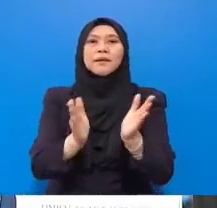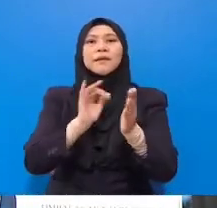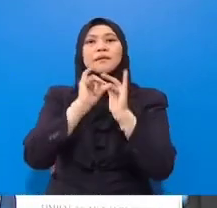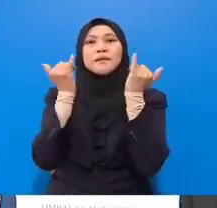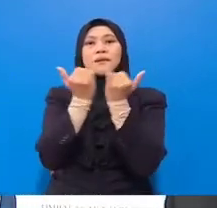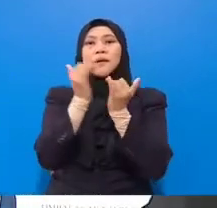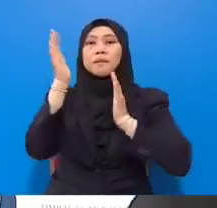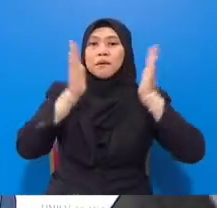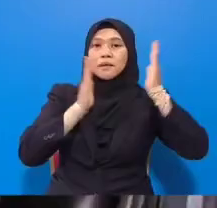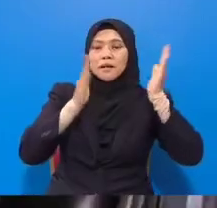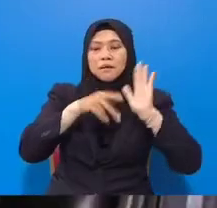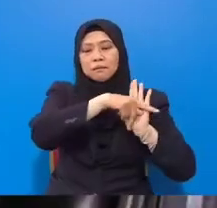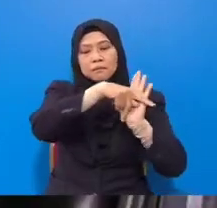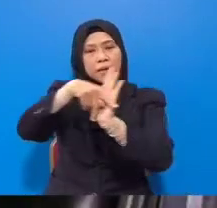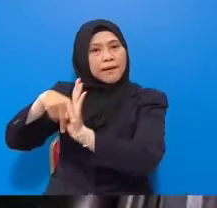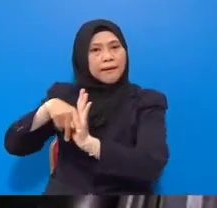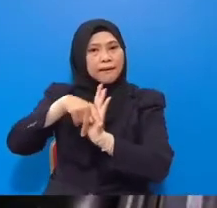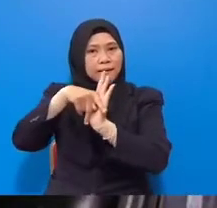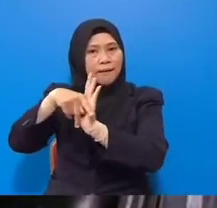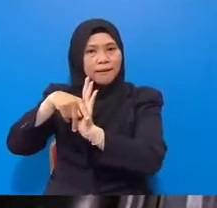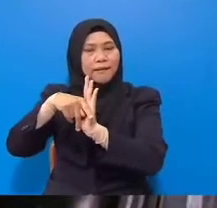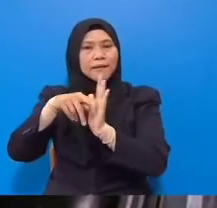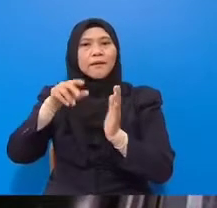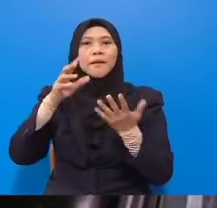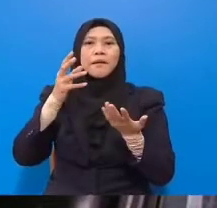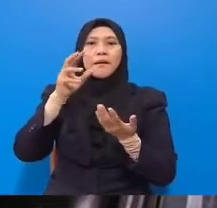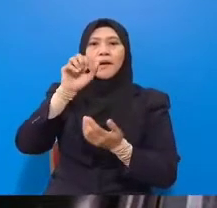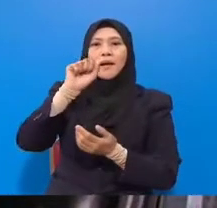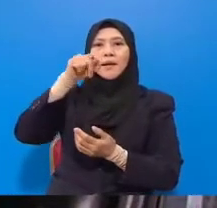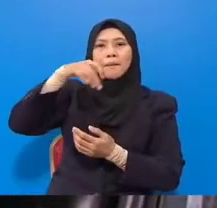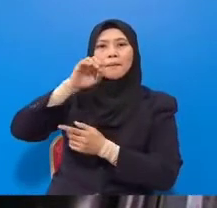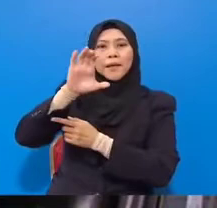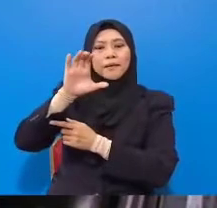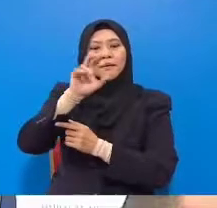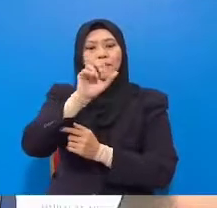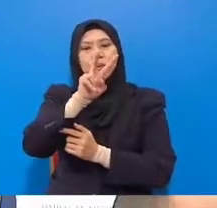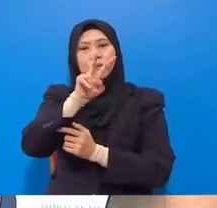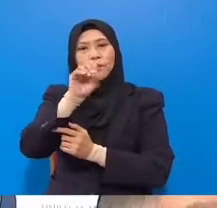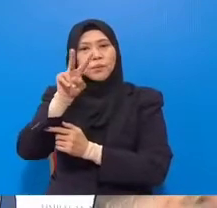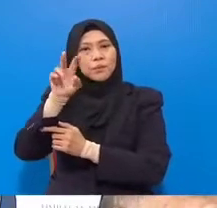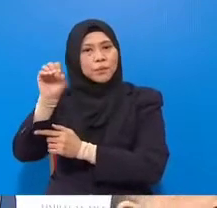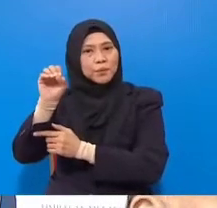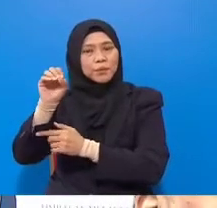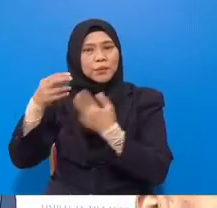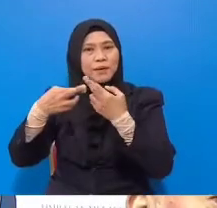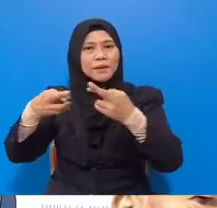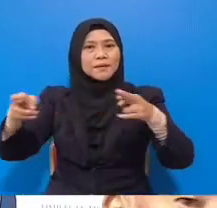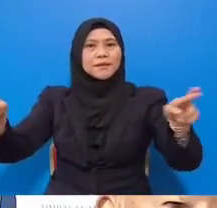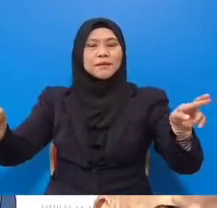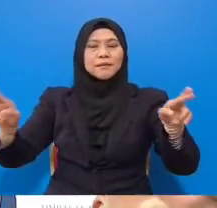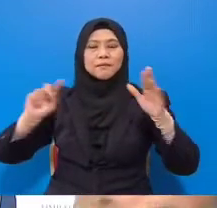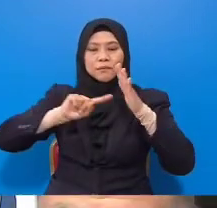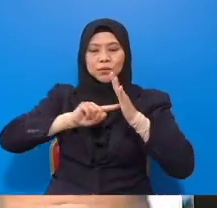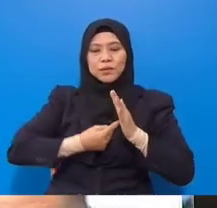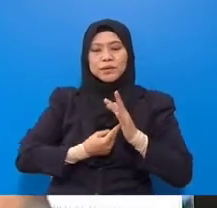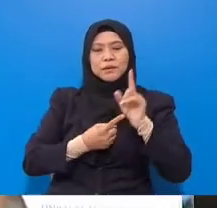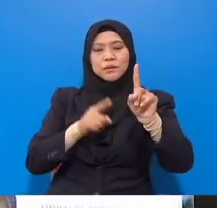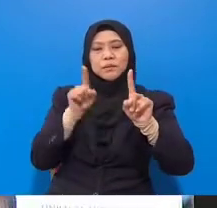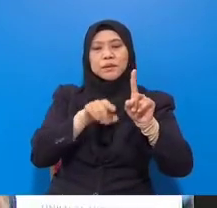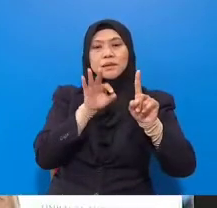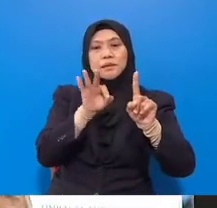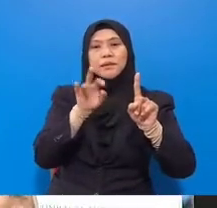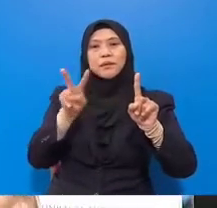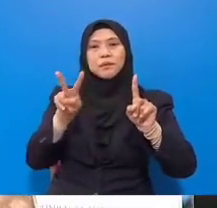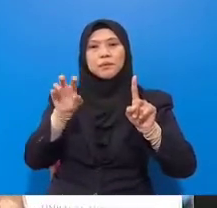Serikat tempatkan di dalam pameran contohnya my efek 2020 yang dilancarkan mulai 1